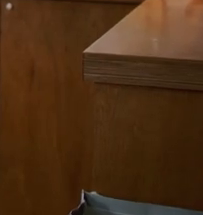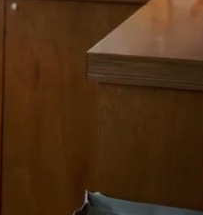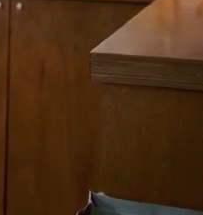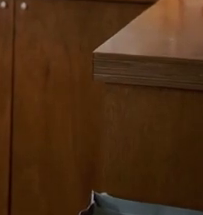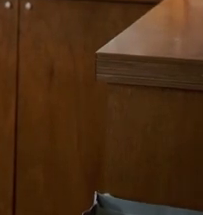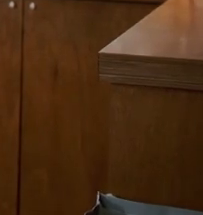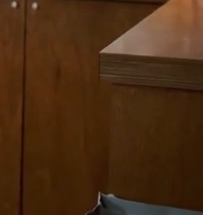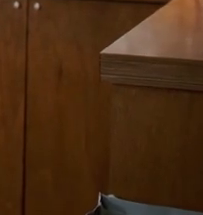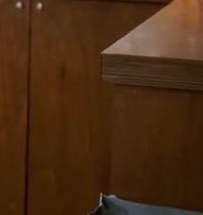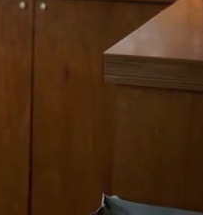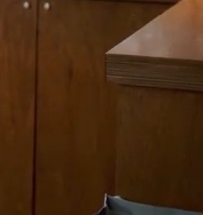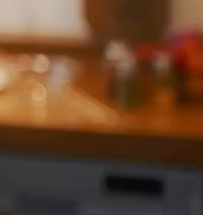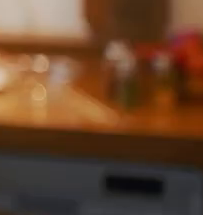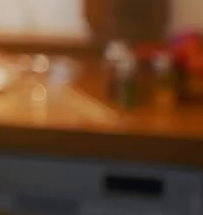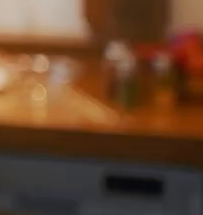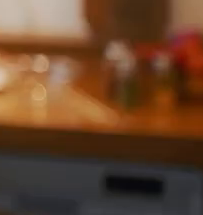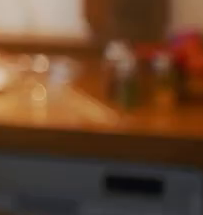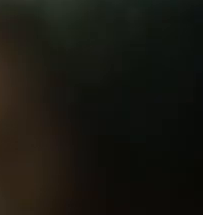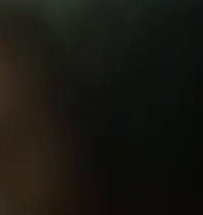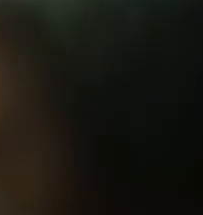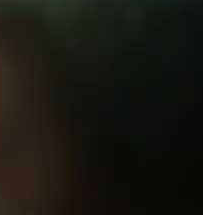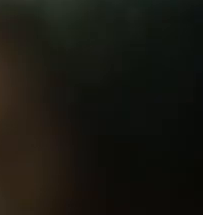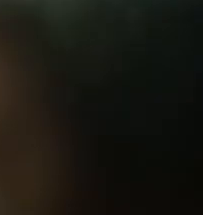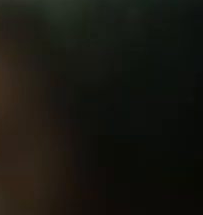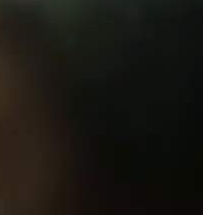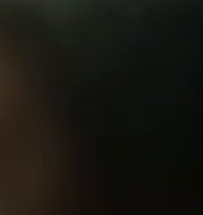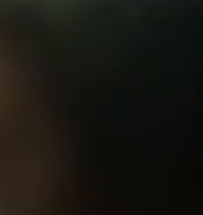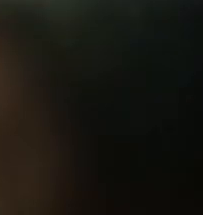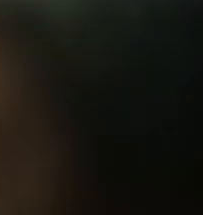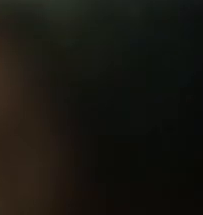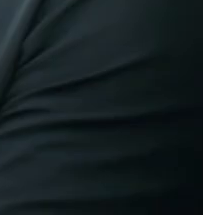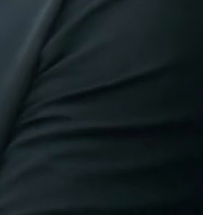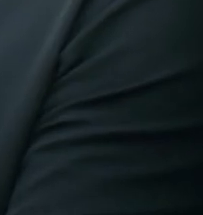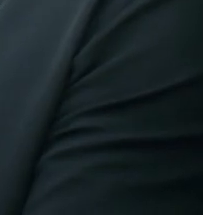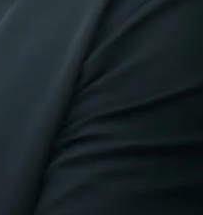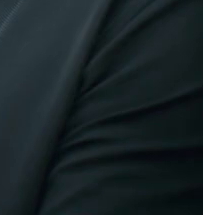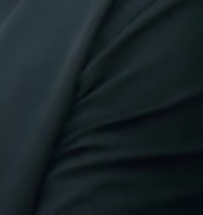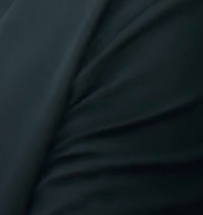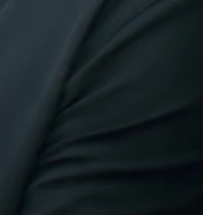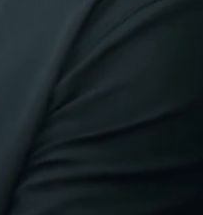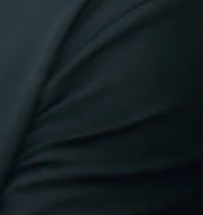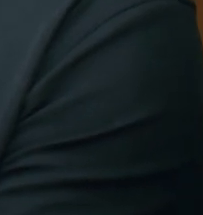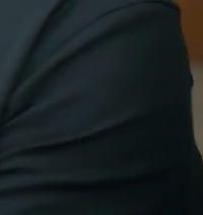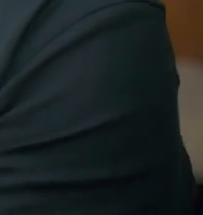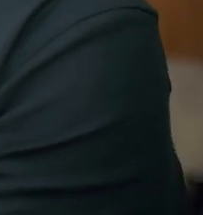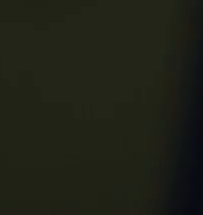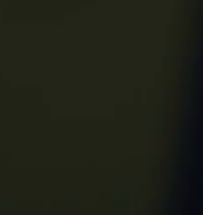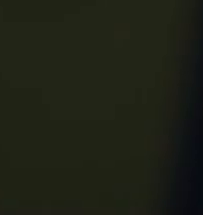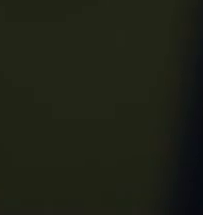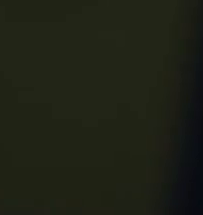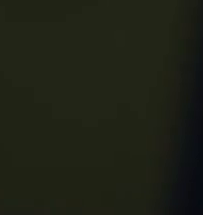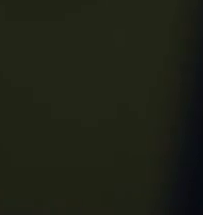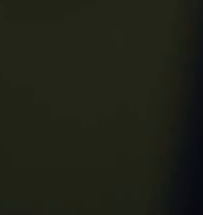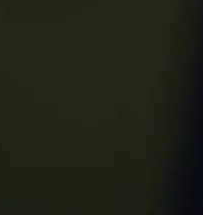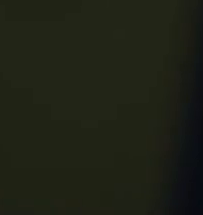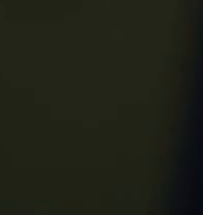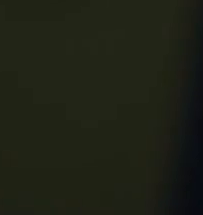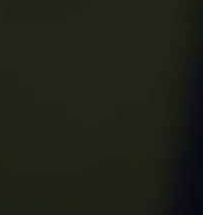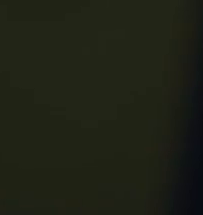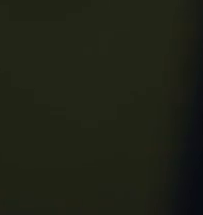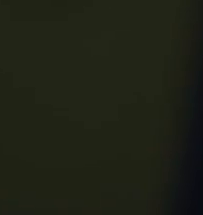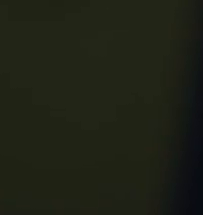오늘은 수세 스크램블을 만들어 볼까요 재료를 넣어 내고 니토 이기연 아니죠